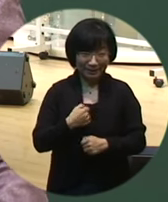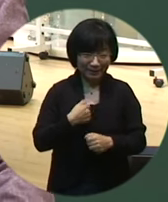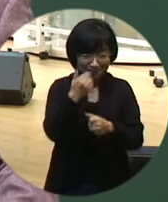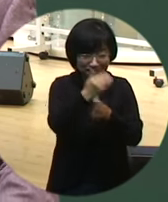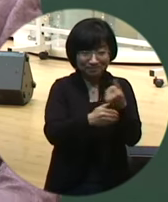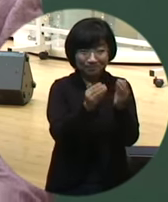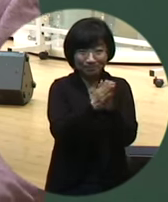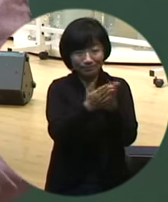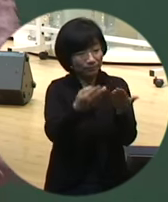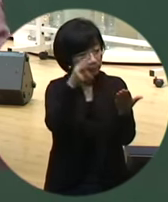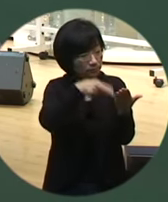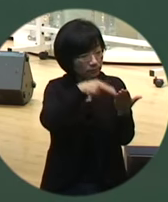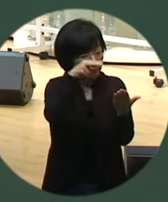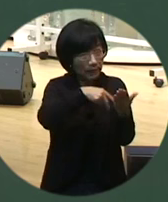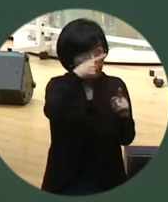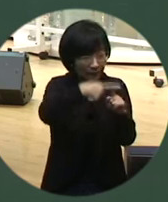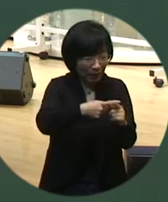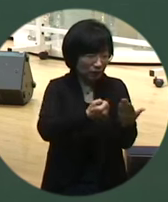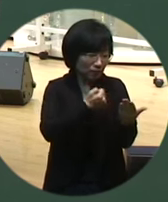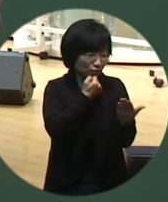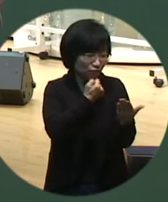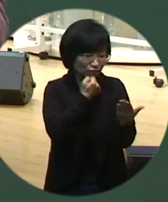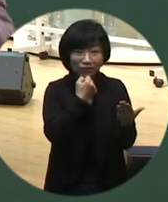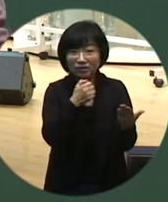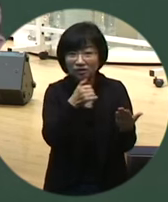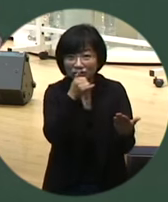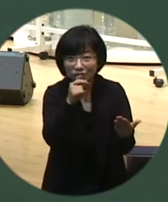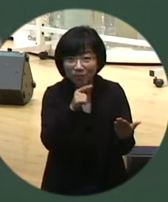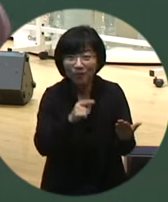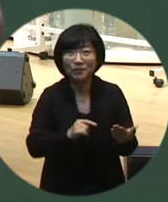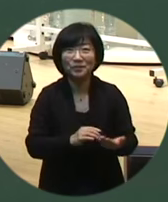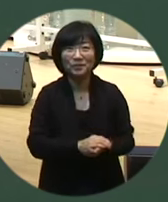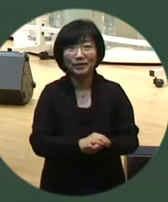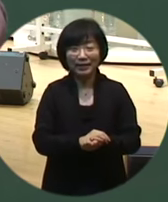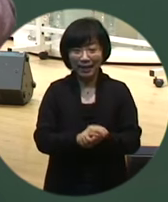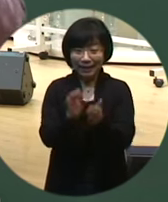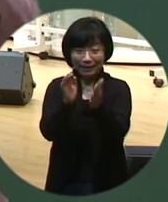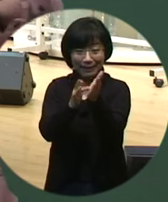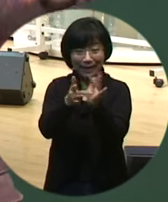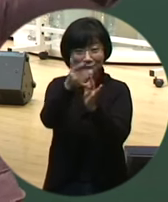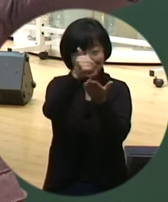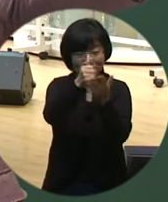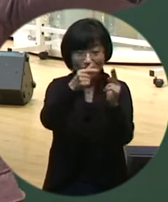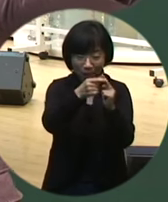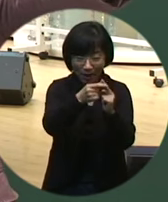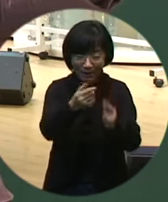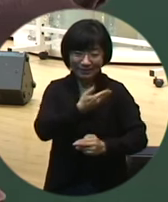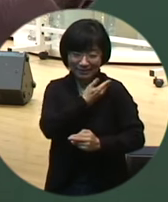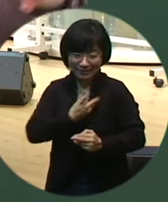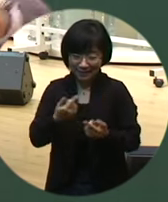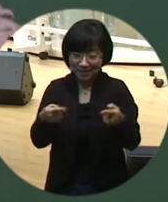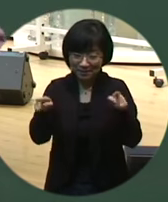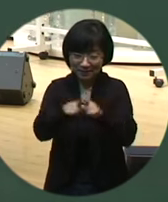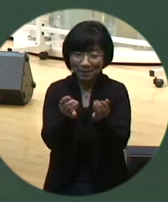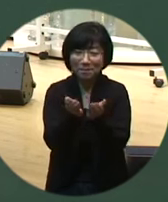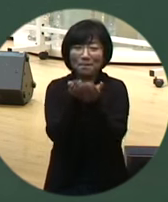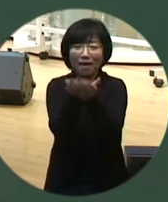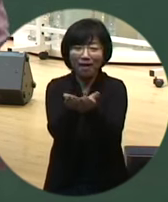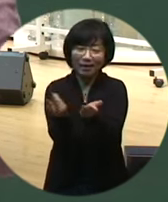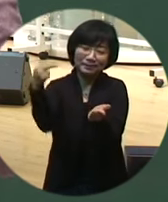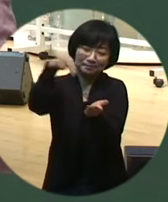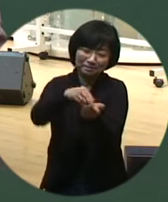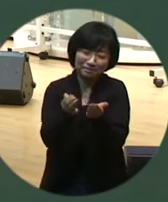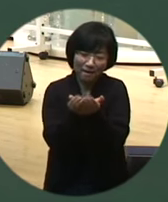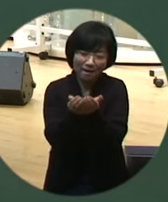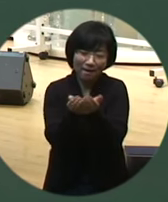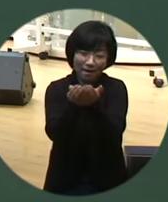was reading the Bible, there was something that I found very amusing. 예수님하고 예수님 제자들하고 배 타고 갈릴리 호수 지나가잖아요. And Jesus and His disciples were on the